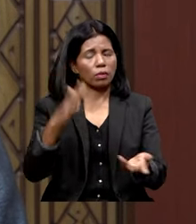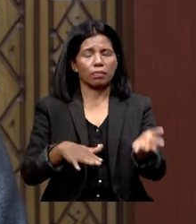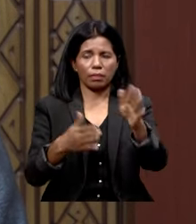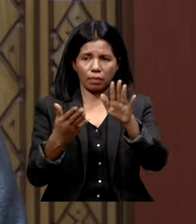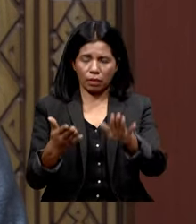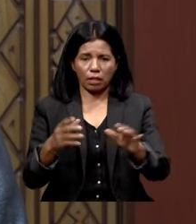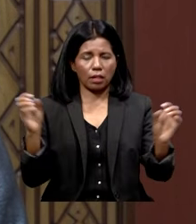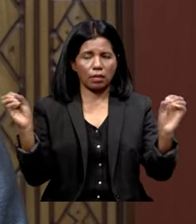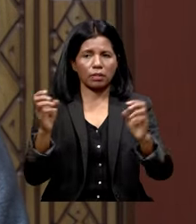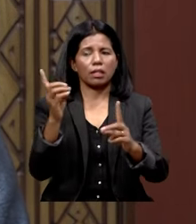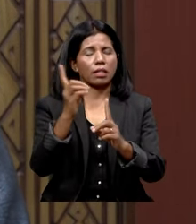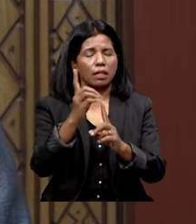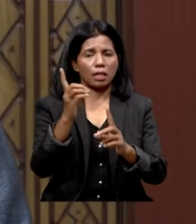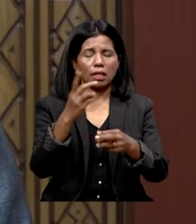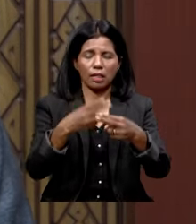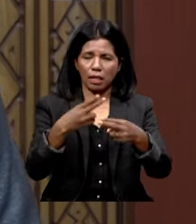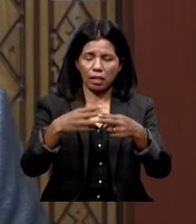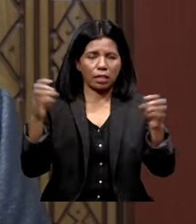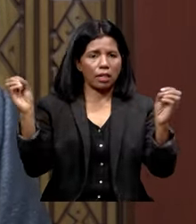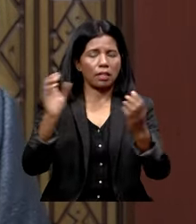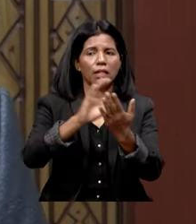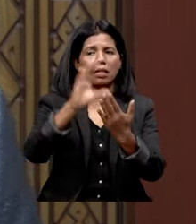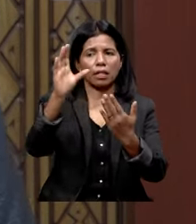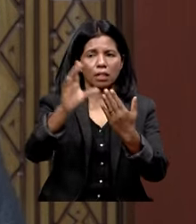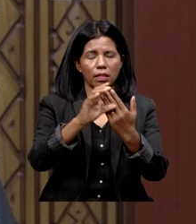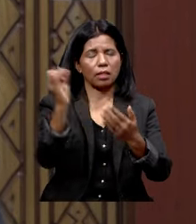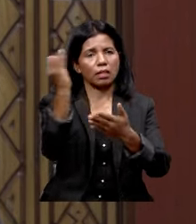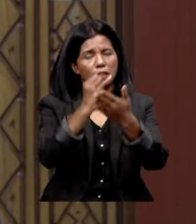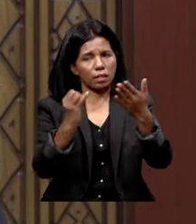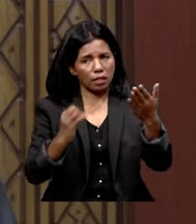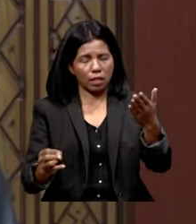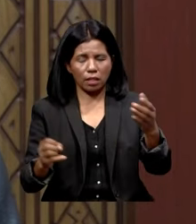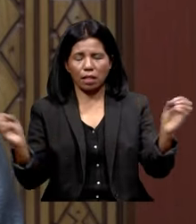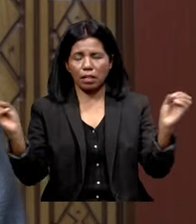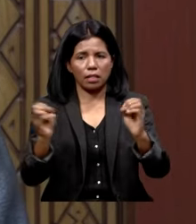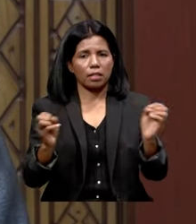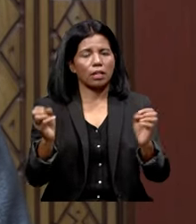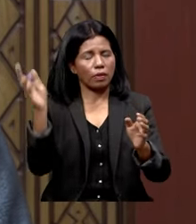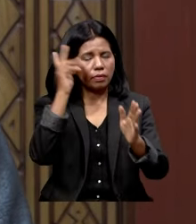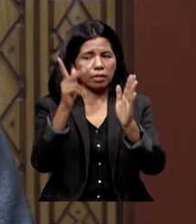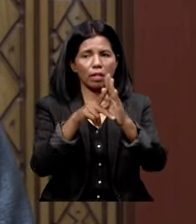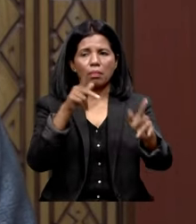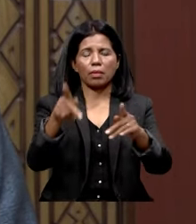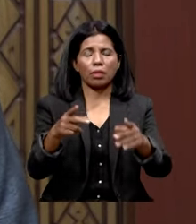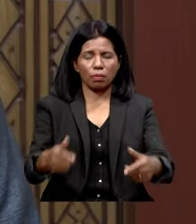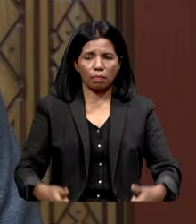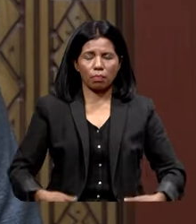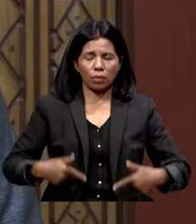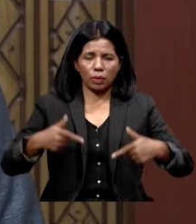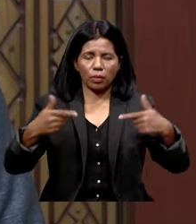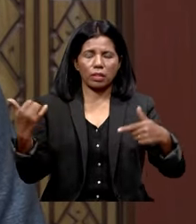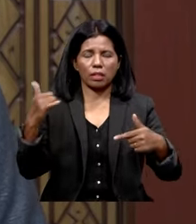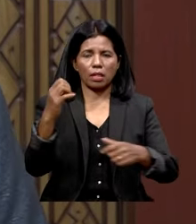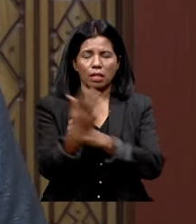os maski narang la iha kalendarius. Maski istatua la iha imajin. Mai be ema ne be muri sia rai ne halu di dek sini